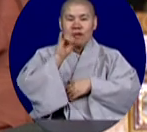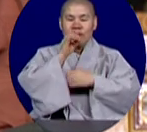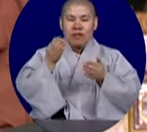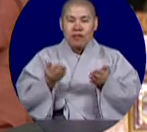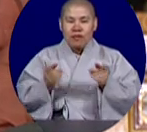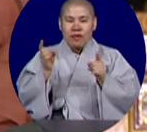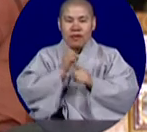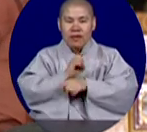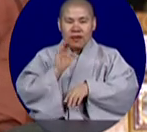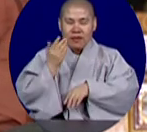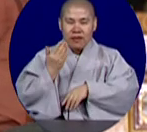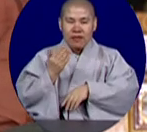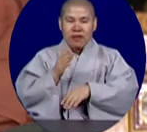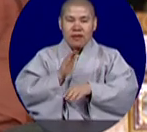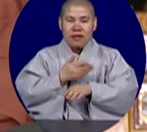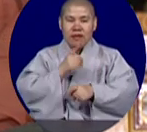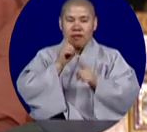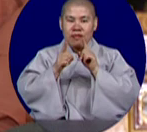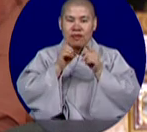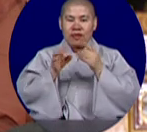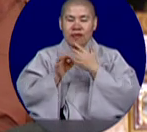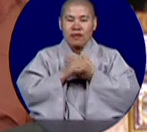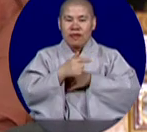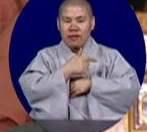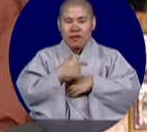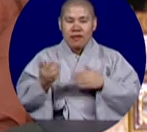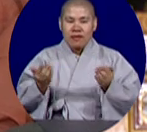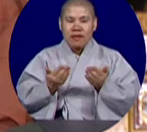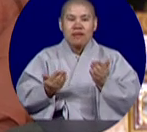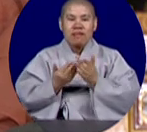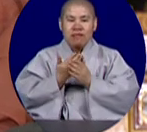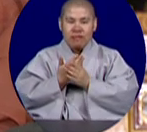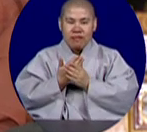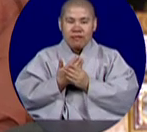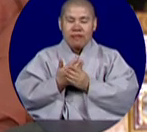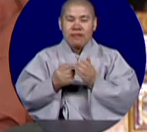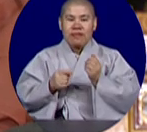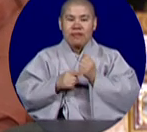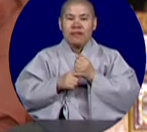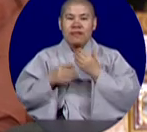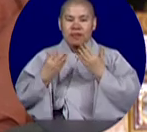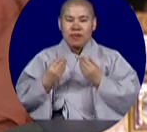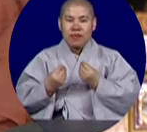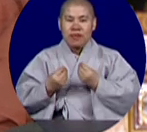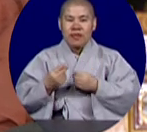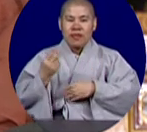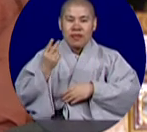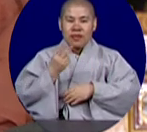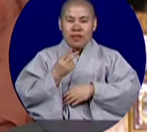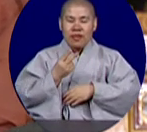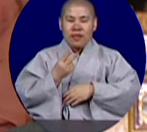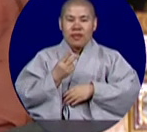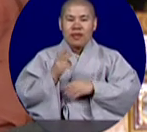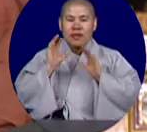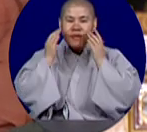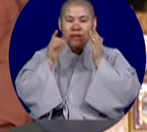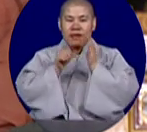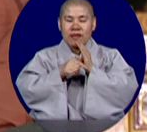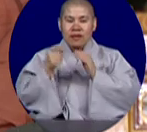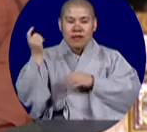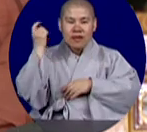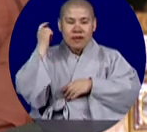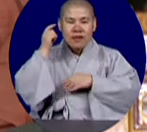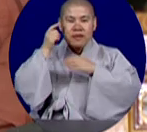하고 잘못 말하면 큰일 난다. 그 또 하나 이제 어릴 때 들은 얘기가 있는데,